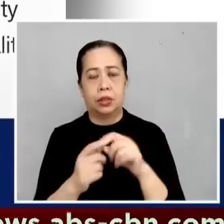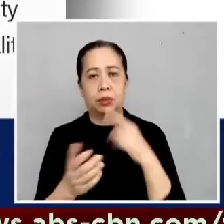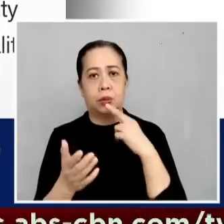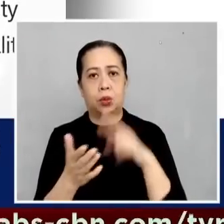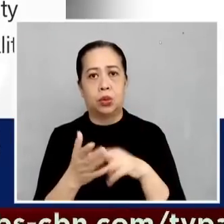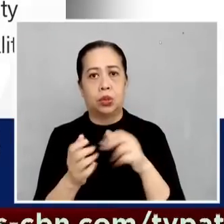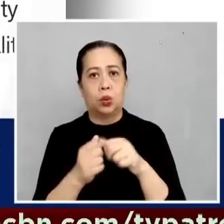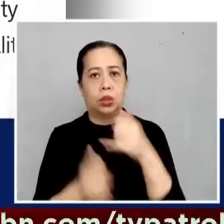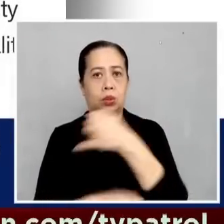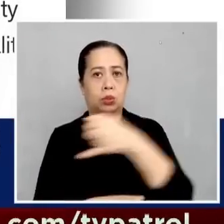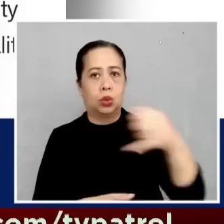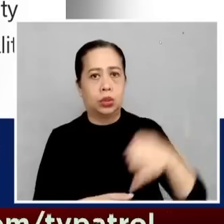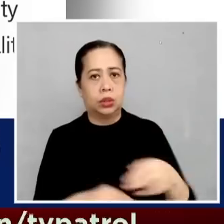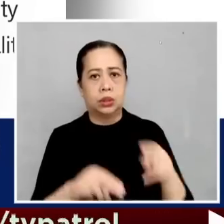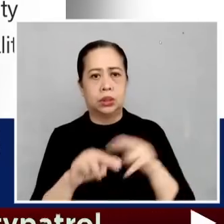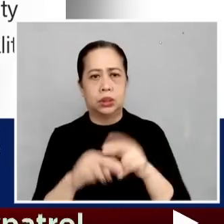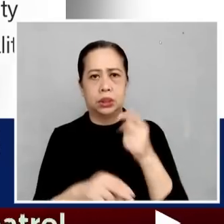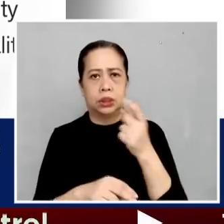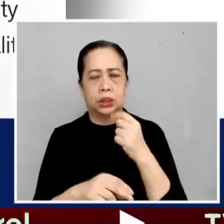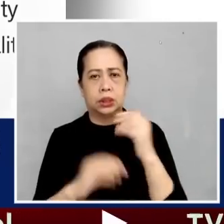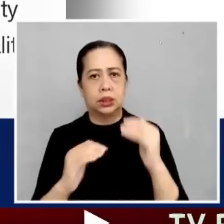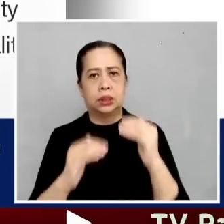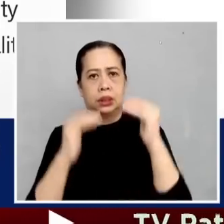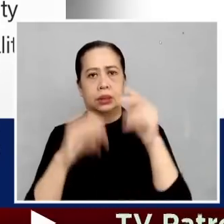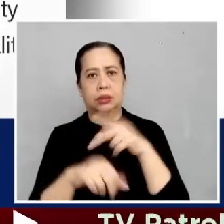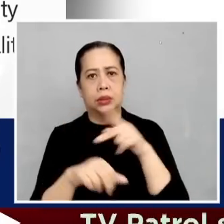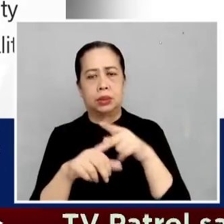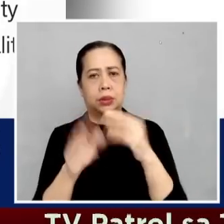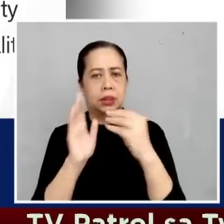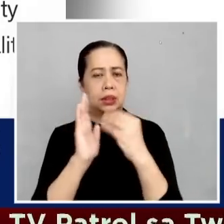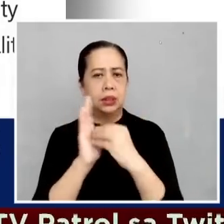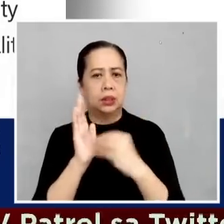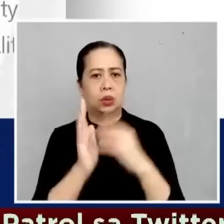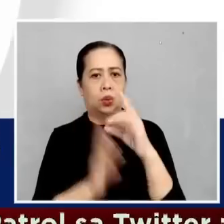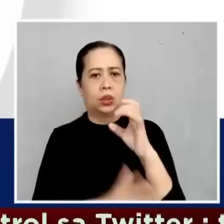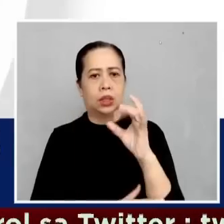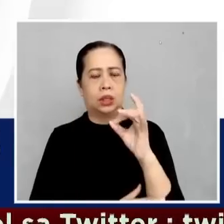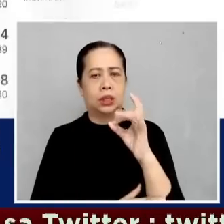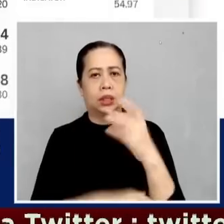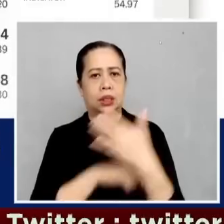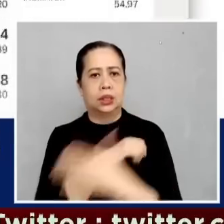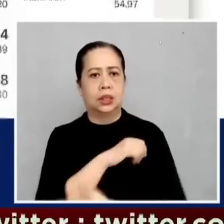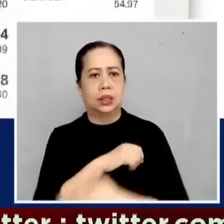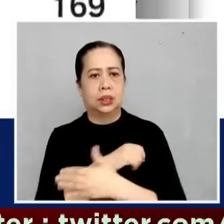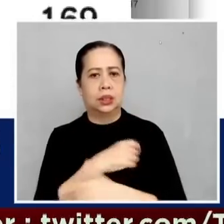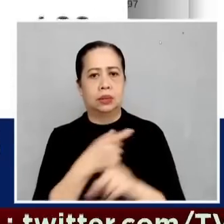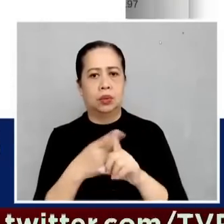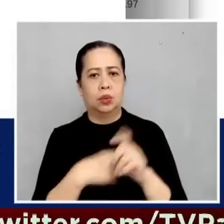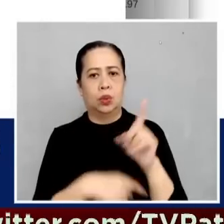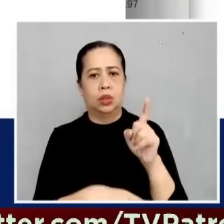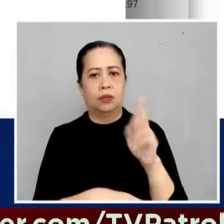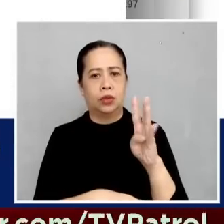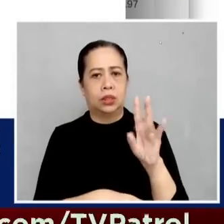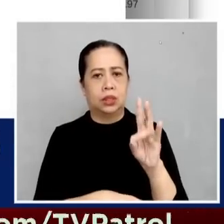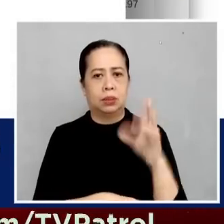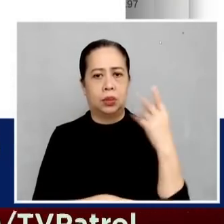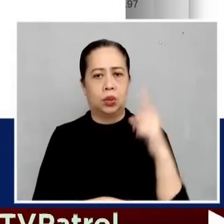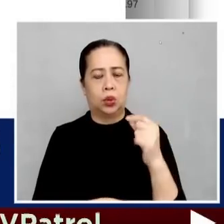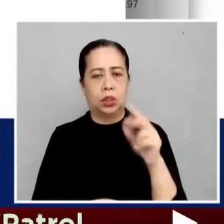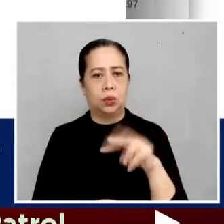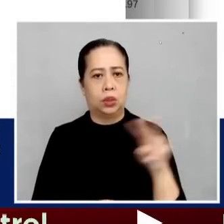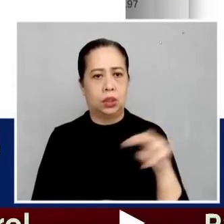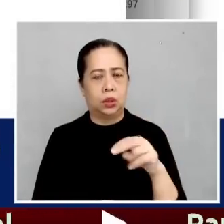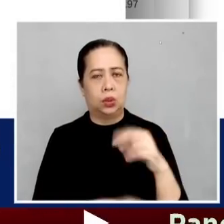Borders, tumaas ng bahagya ang ranking ng Pilipinas sa listahan ng 180 countries. Mula 147 noong 2022,